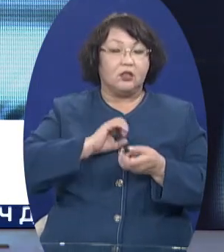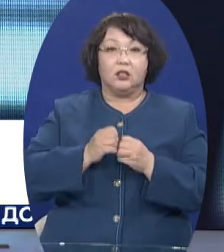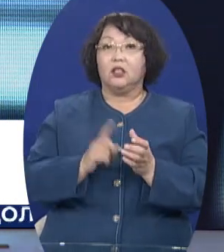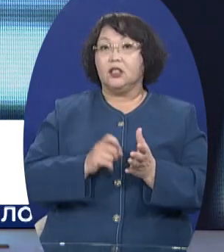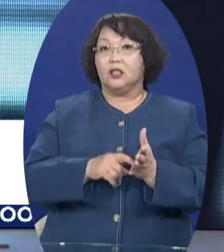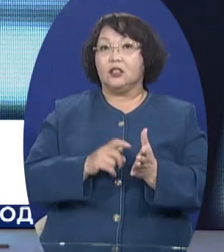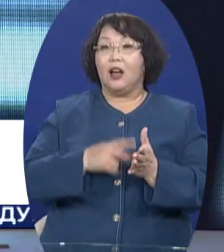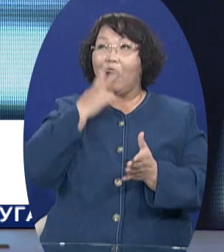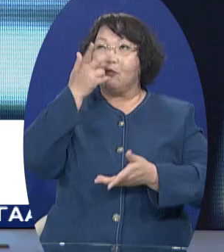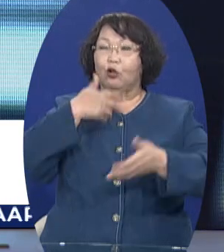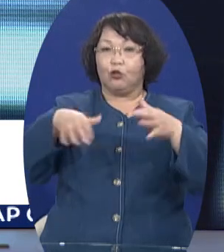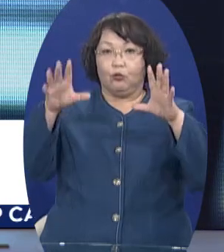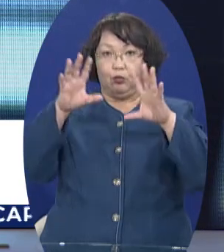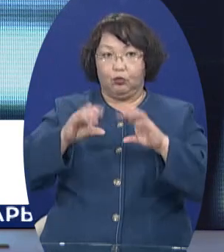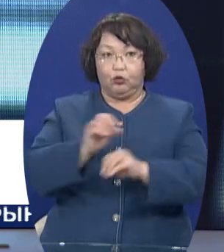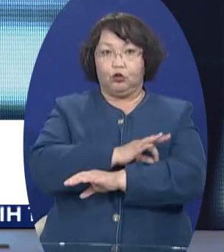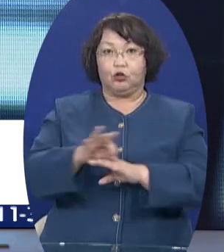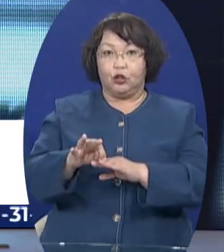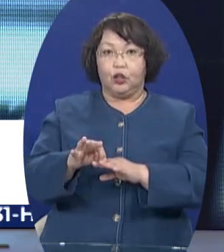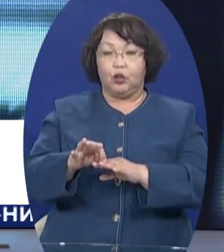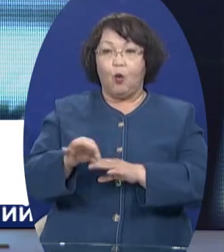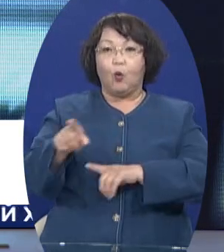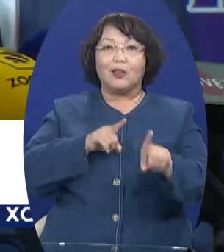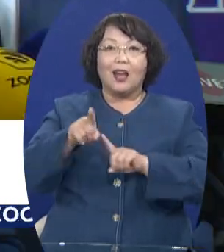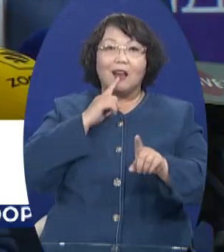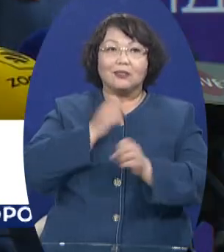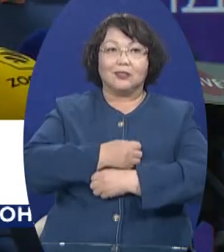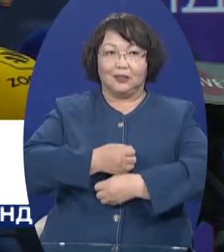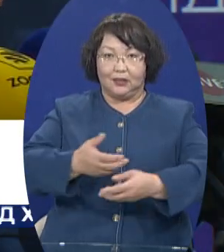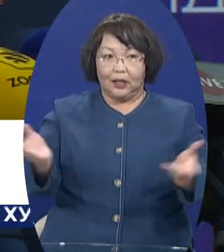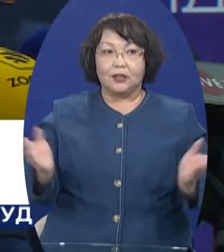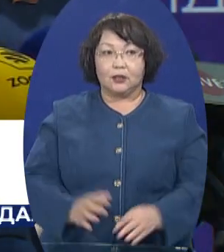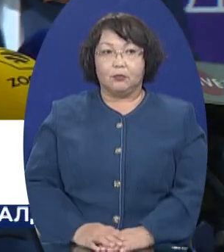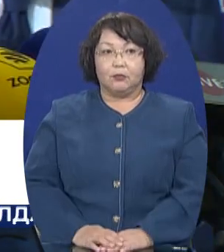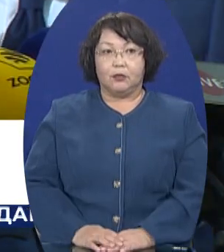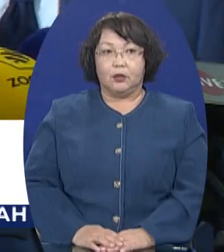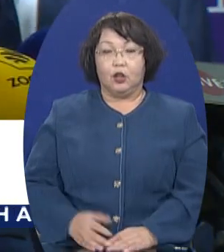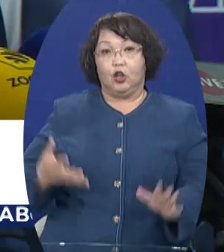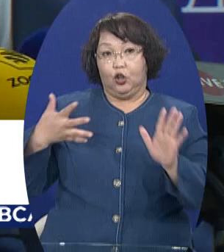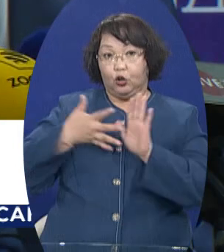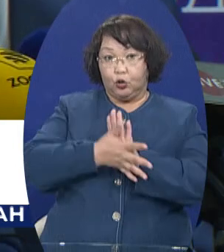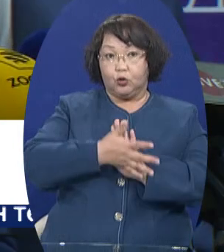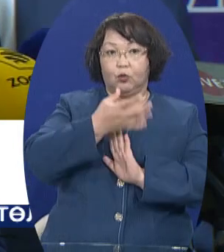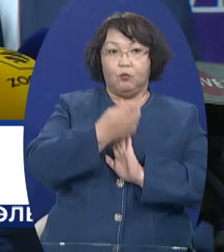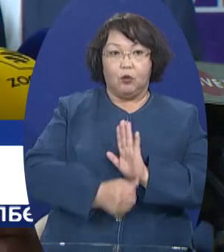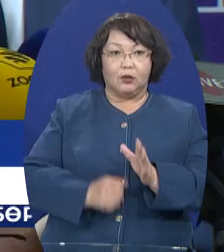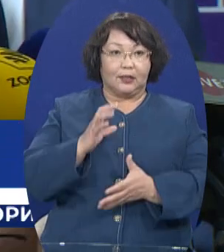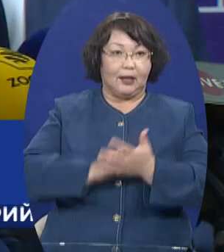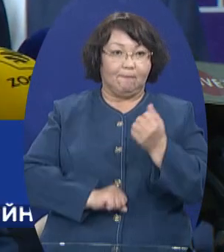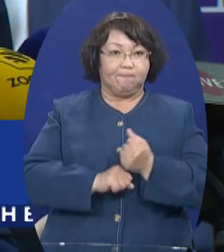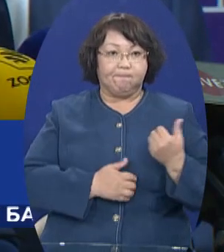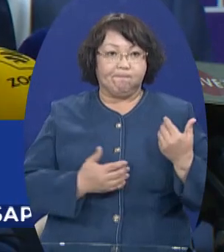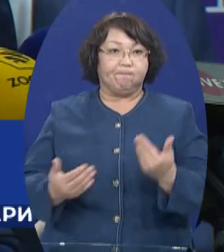агаарын бохирдлыг бууруулах төслийн уралдаан зарласан байна. Төсийн хөрөнгөөр хэрэв санхүүжүүлэх гэж байгаа бол энэ